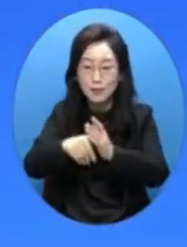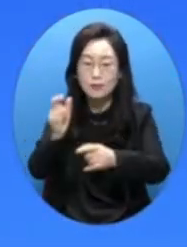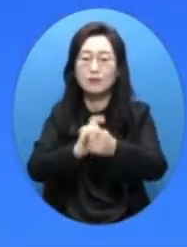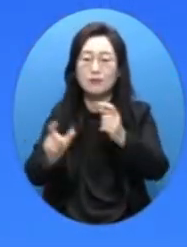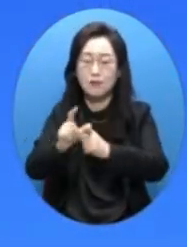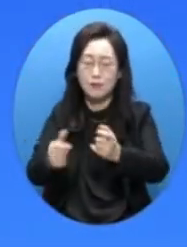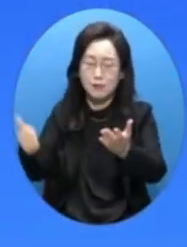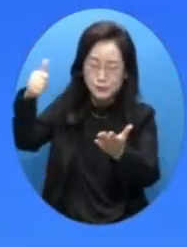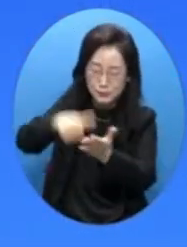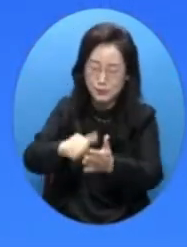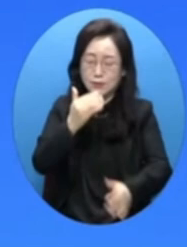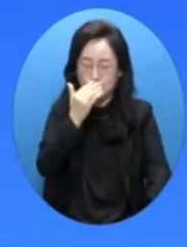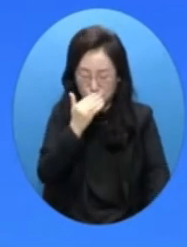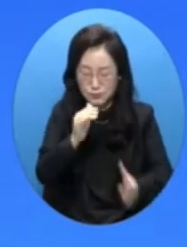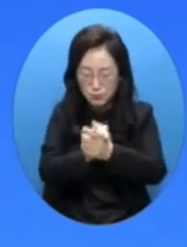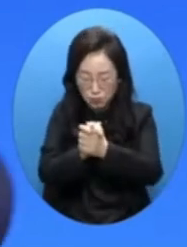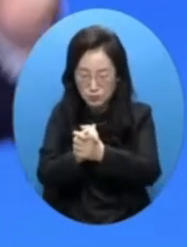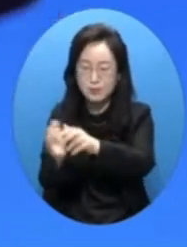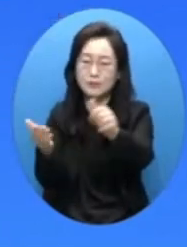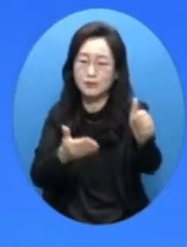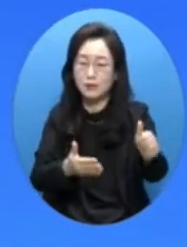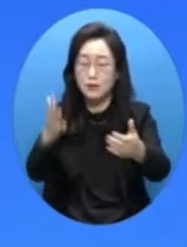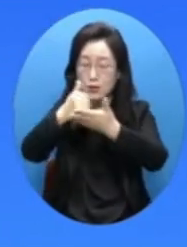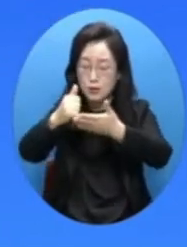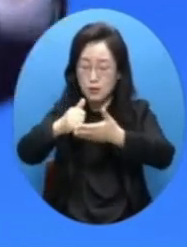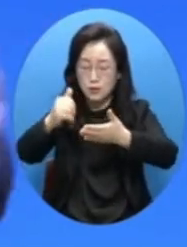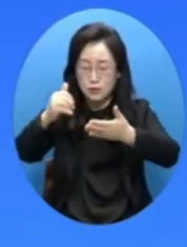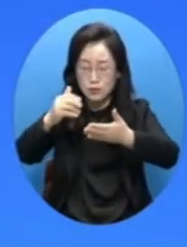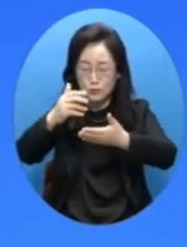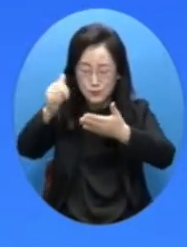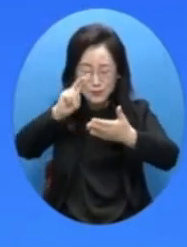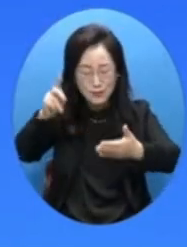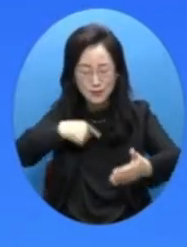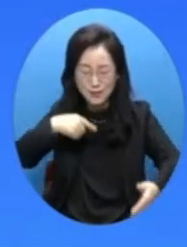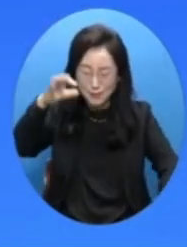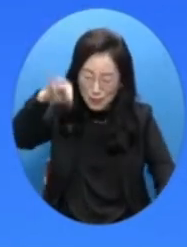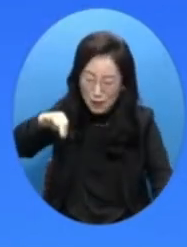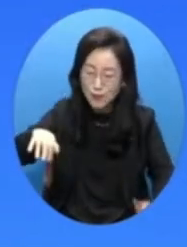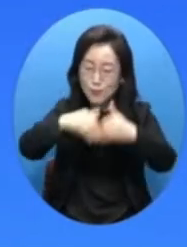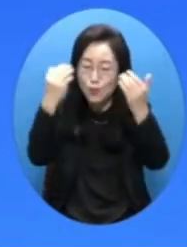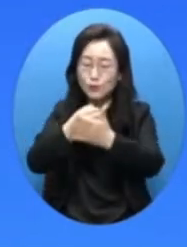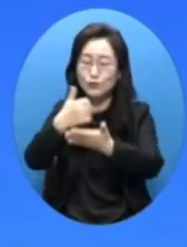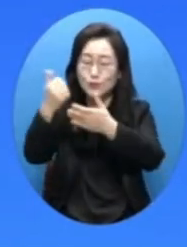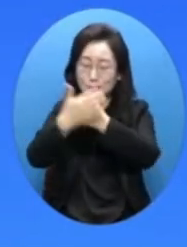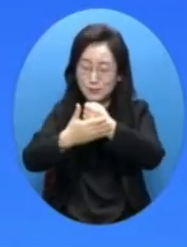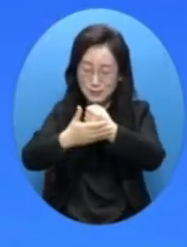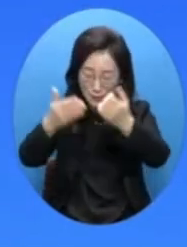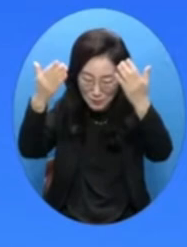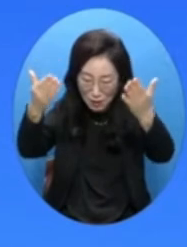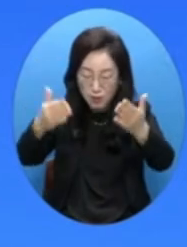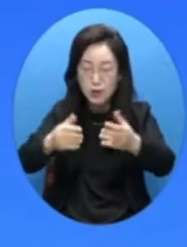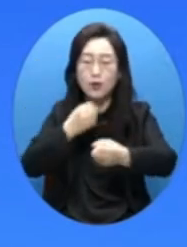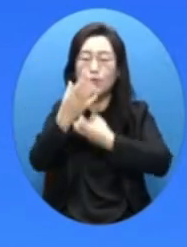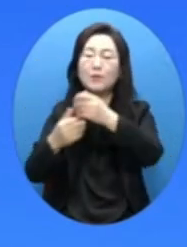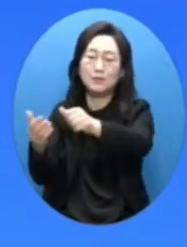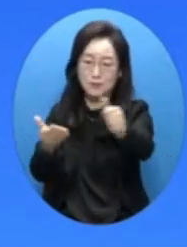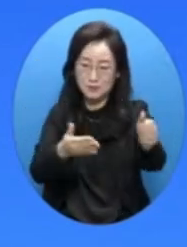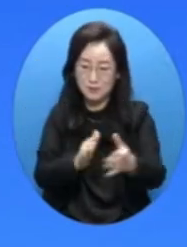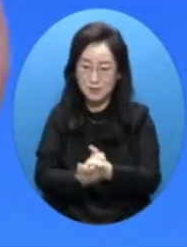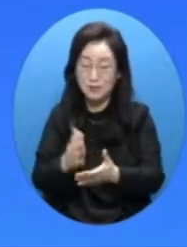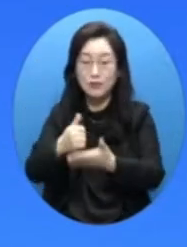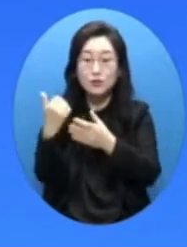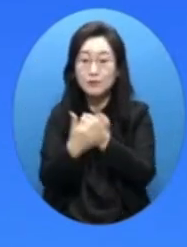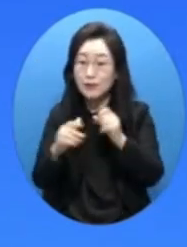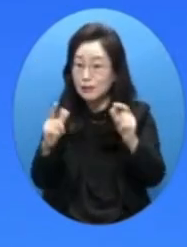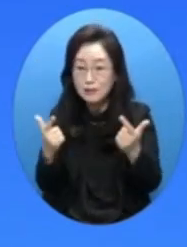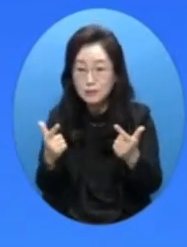또 엎드려 겸손히 기도해야 되는 것입니다 주님 우리는 아무것도 아닙니다 모든 것이 주님의 은혜입니다 이렇게 고백해야 되는 것입니다 주님의